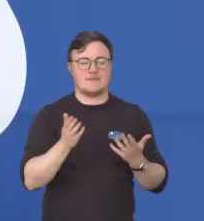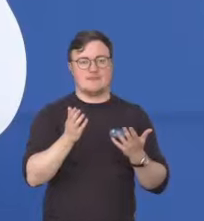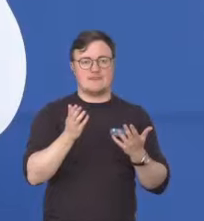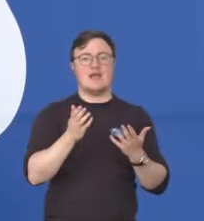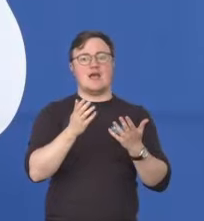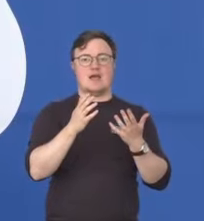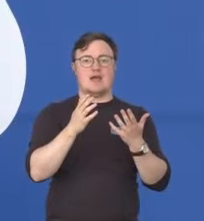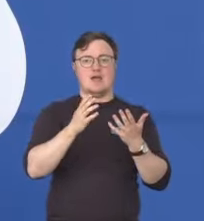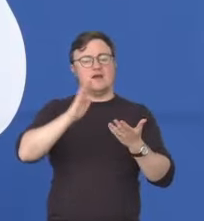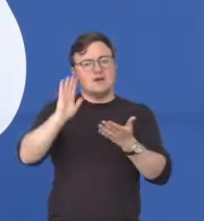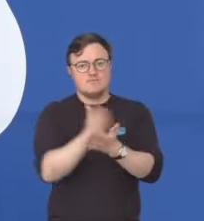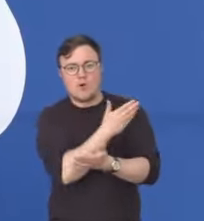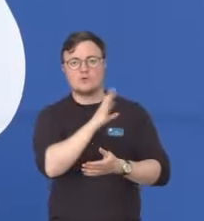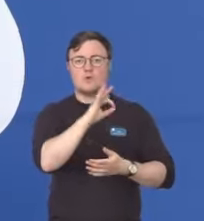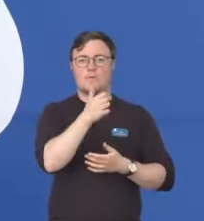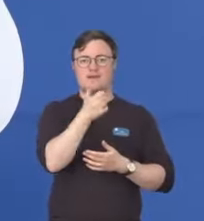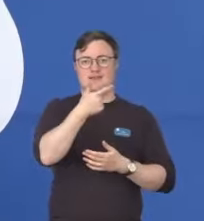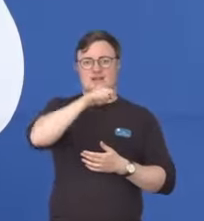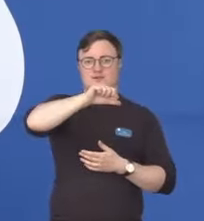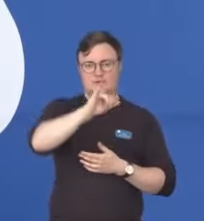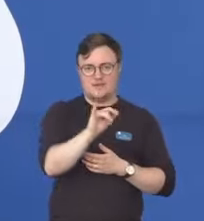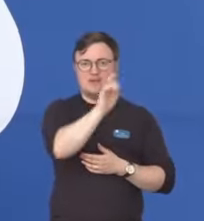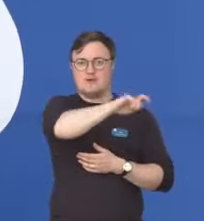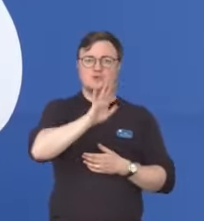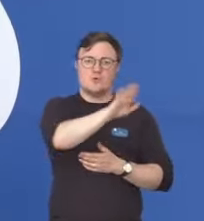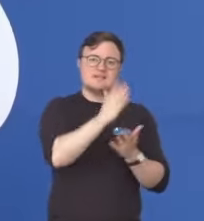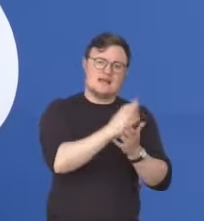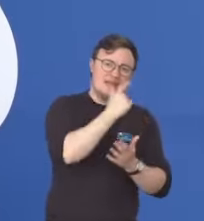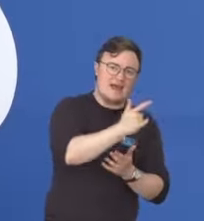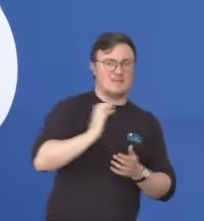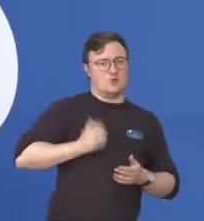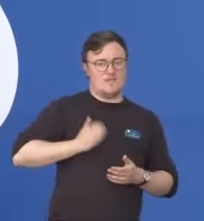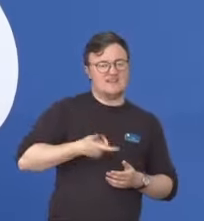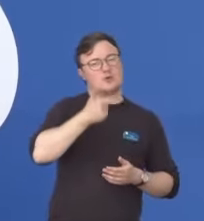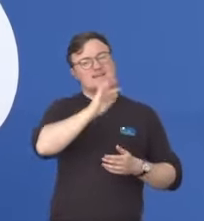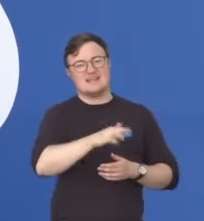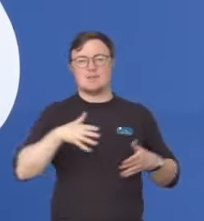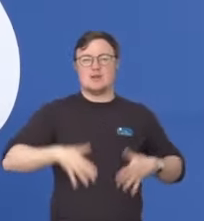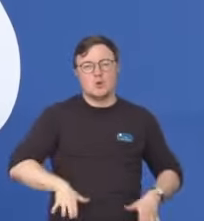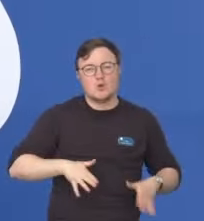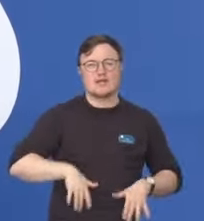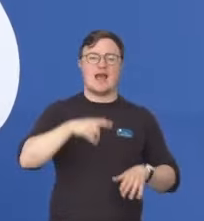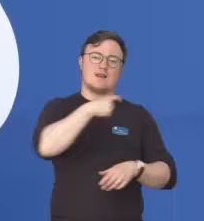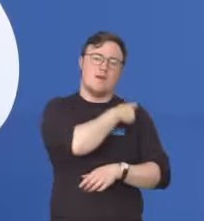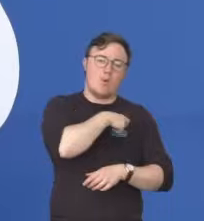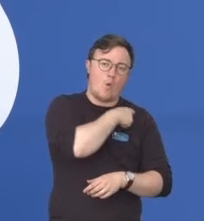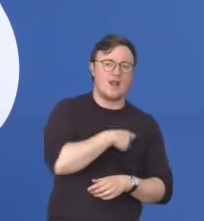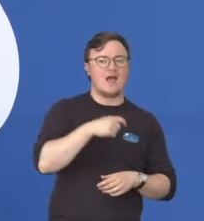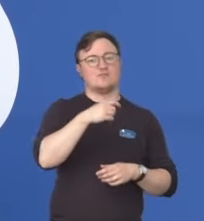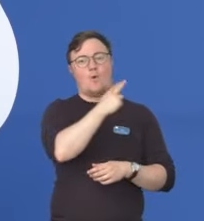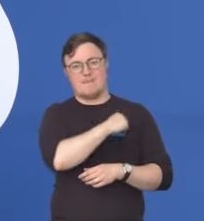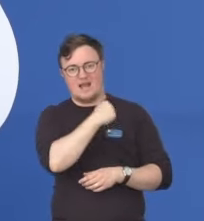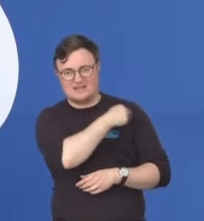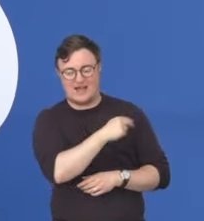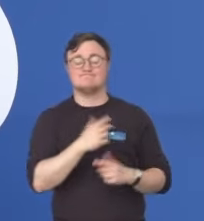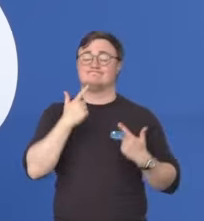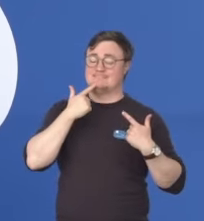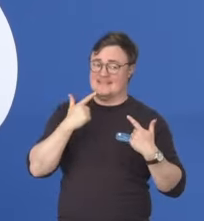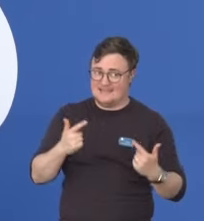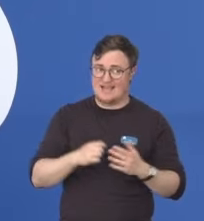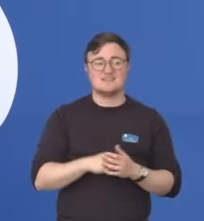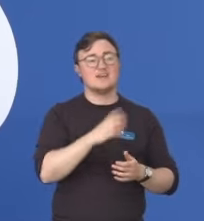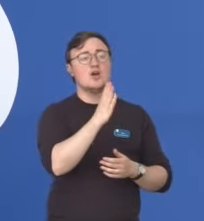hbtq-personers och kvinnors rättigheter i till exempel Ungern och på Malta och i Polen. Tack så och mycket. Klimatet. Tack så mycket, Caroline. Douglas Thor